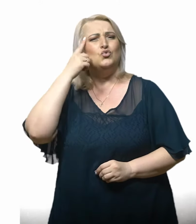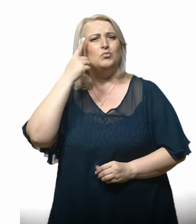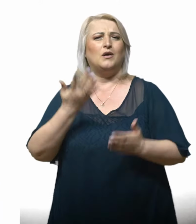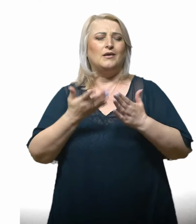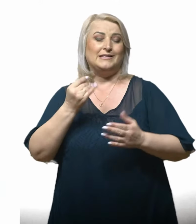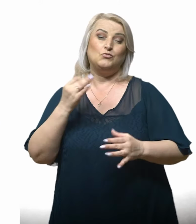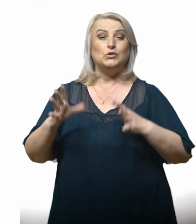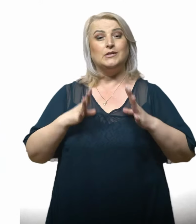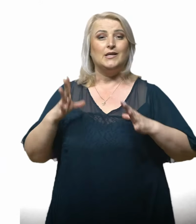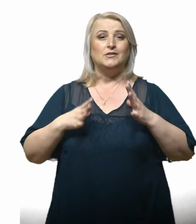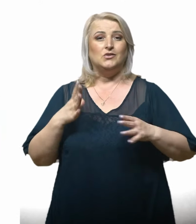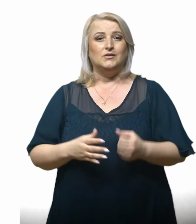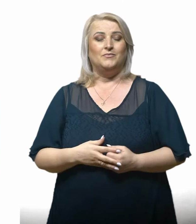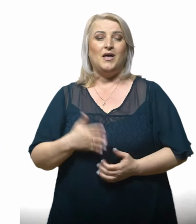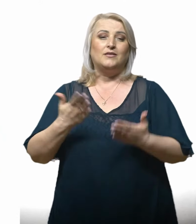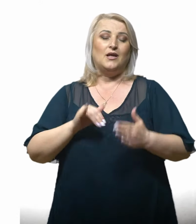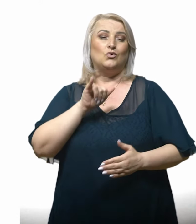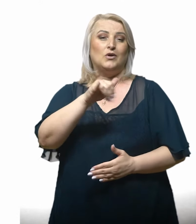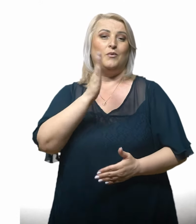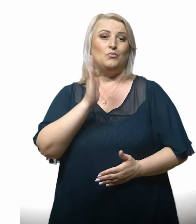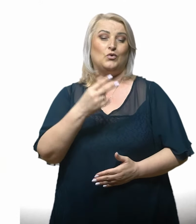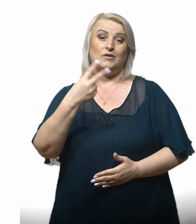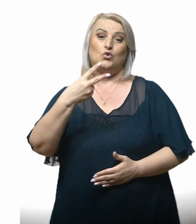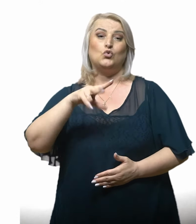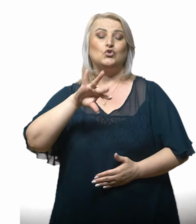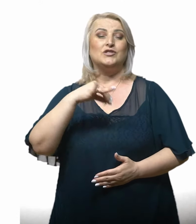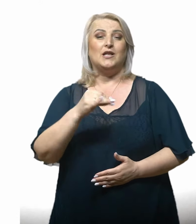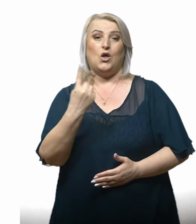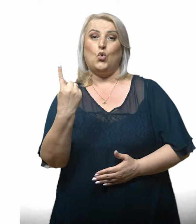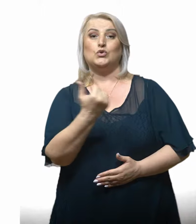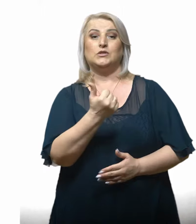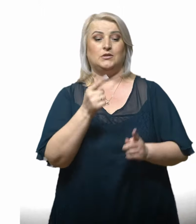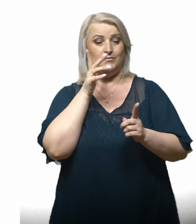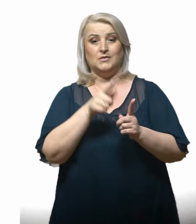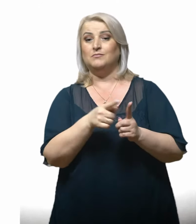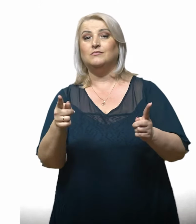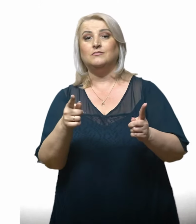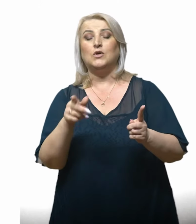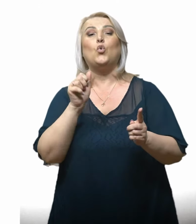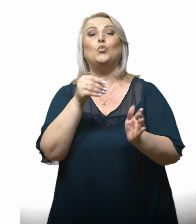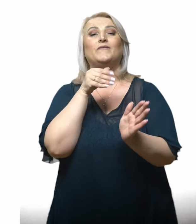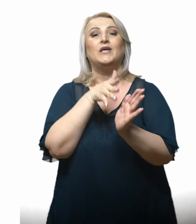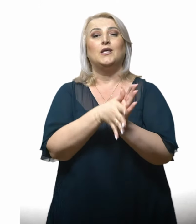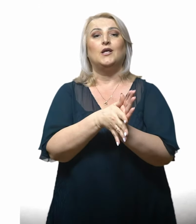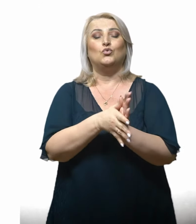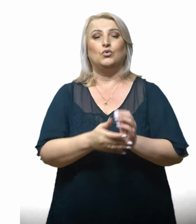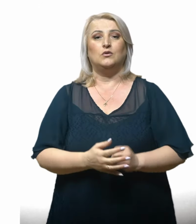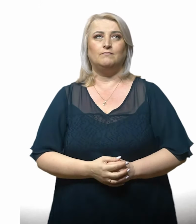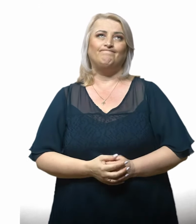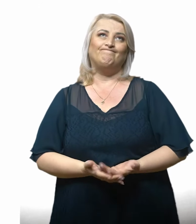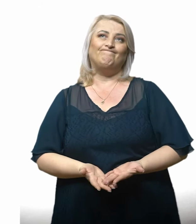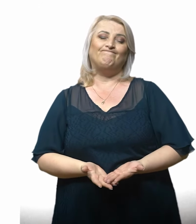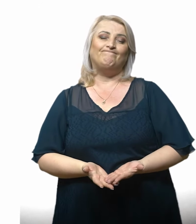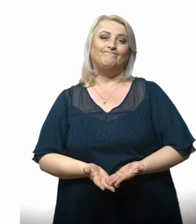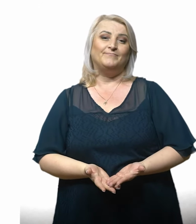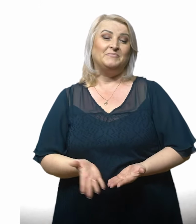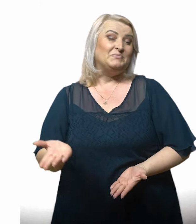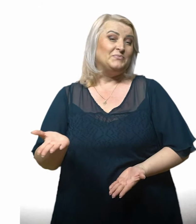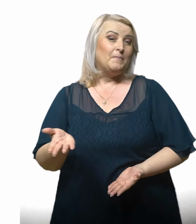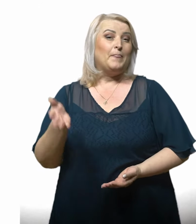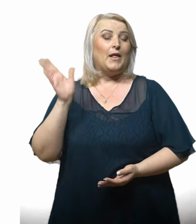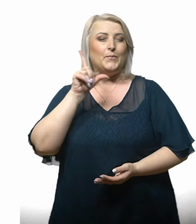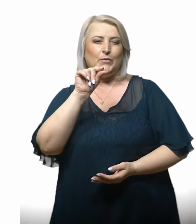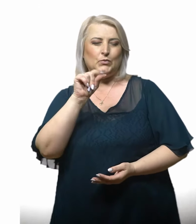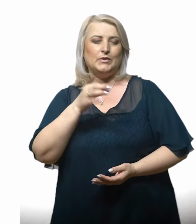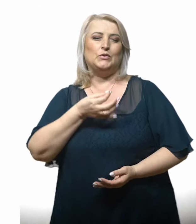un pic? Dacă ai avea luni 20 de lei pentru o săptămână, cum îi vei cheltui? Păi, luni îmi voi